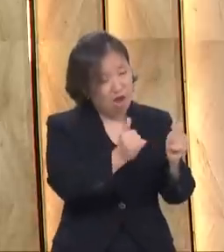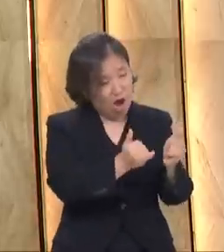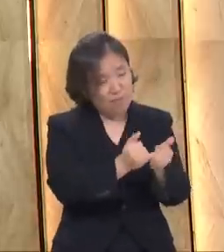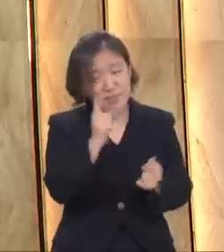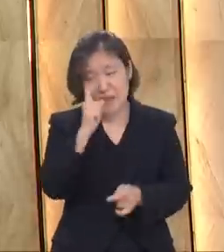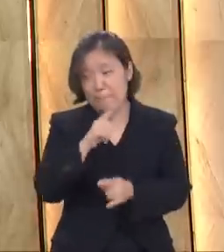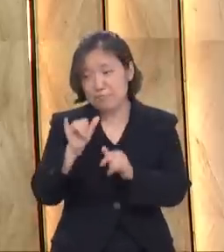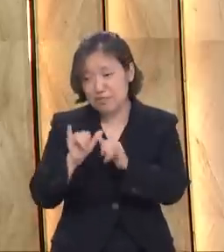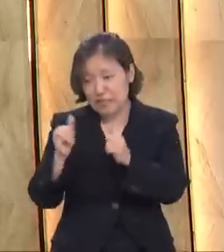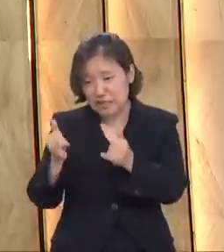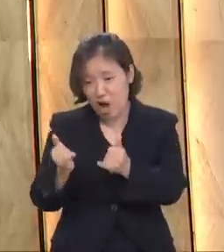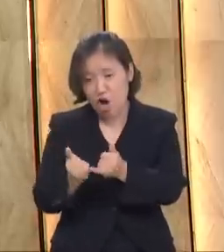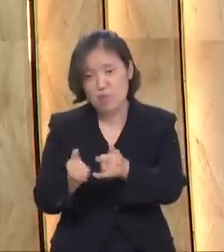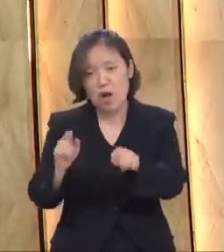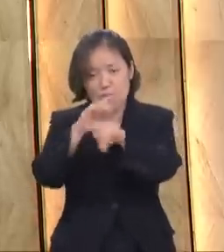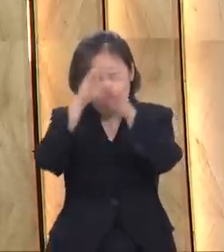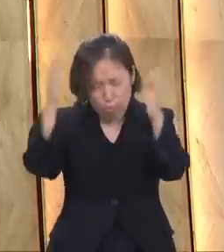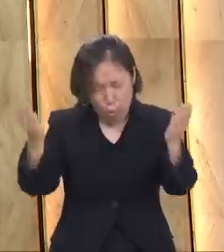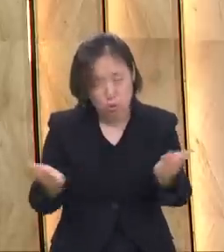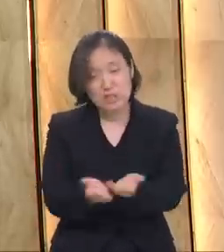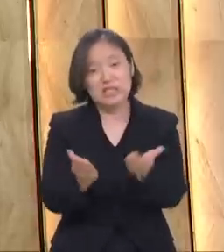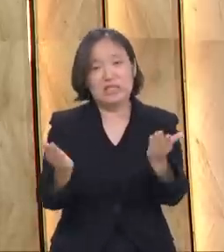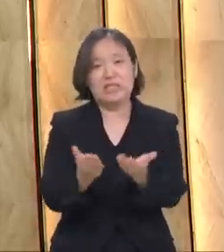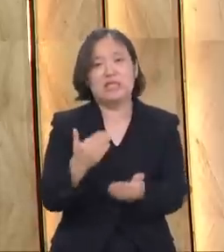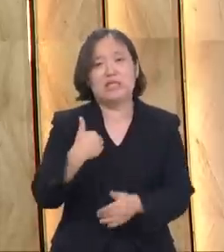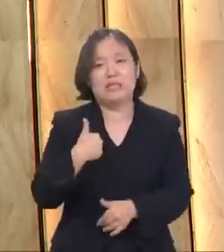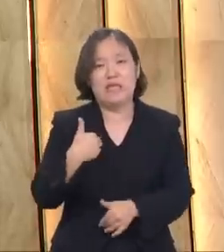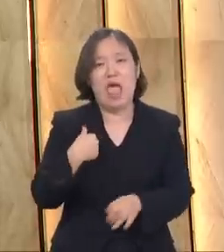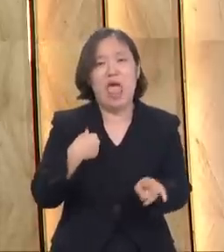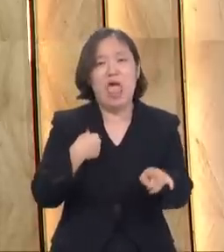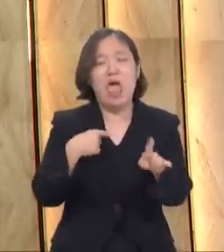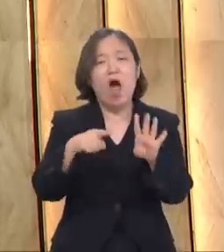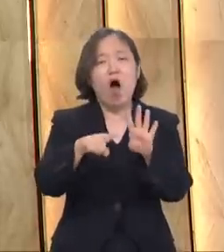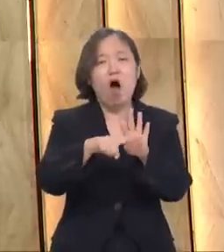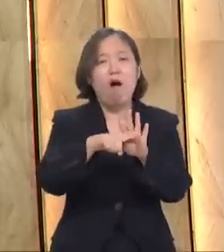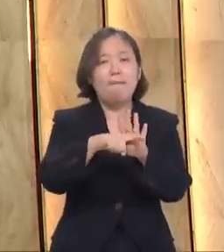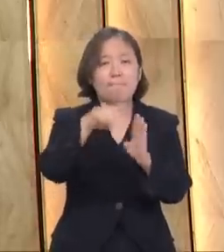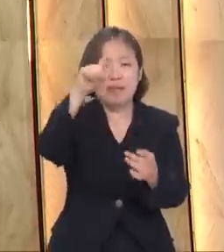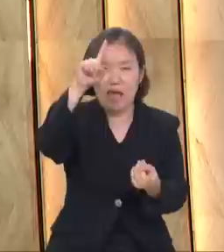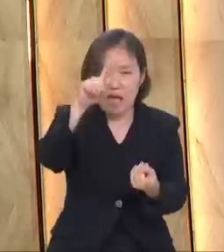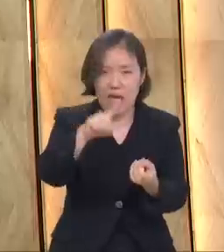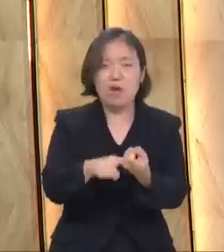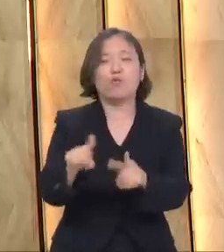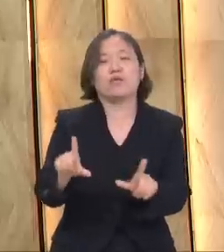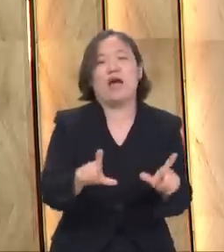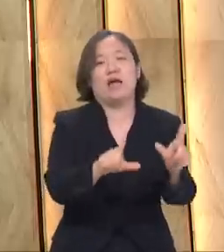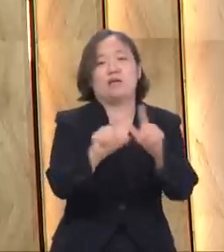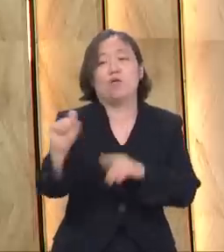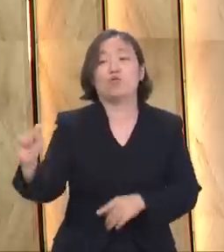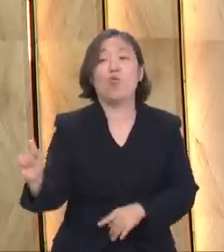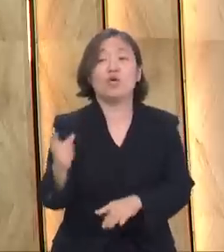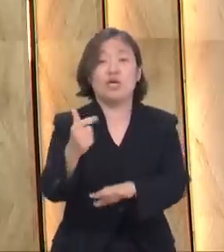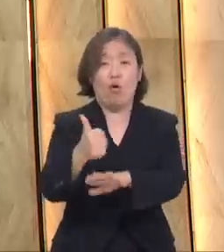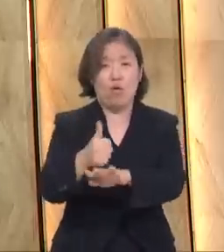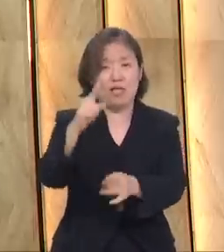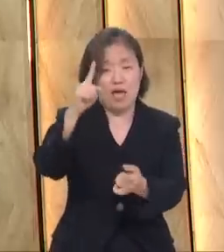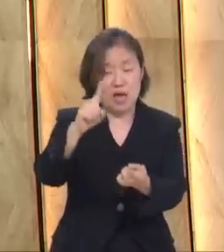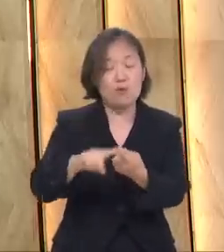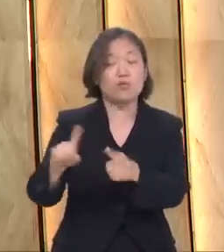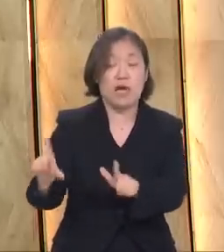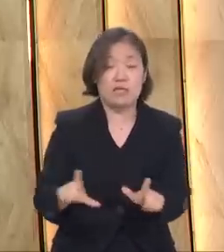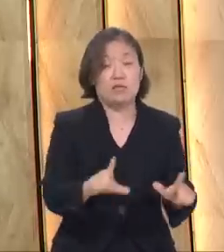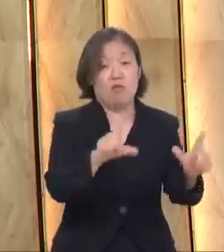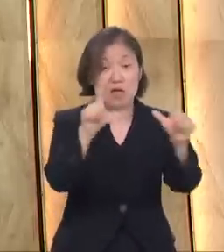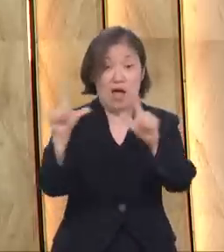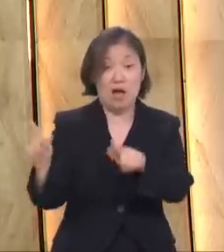준 업의 인연이다 분명히 부처님이 말씀하셨고이 소나무를 통해서 수많은 인과 업보 이야기를 여러분들에게